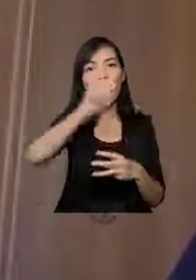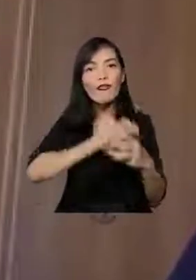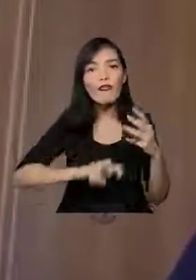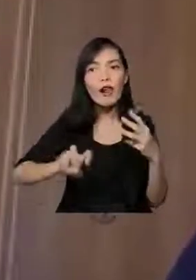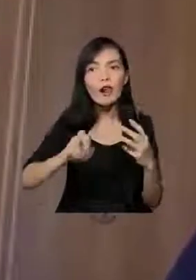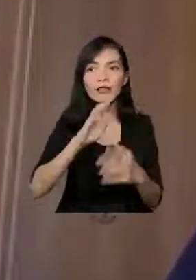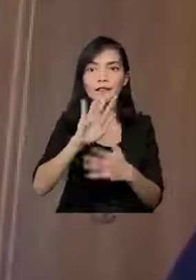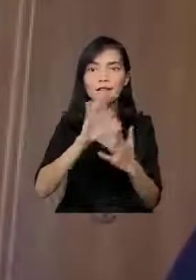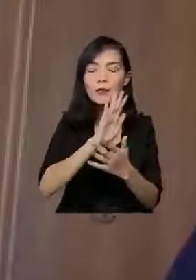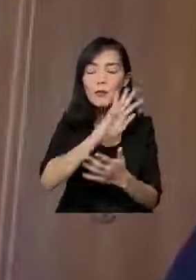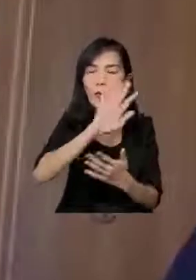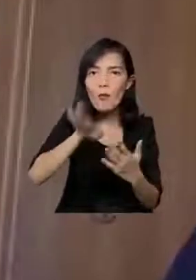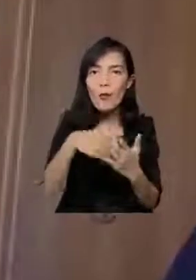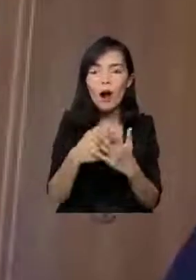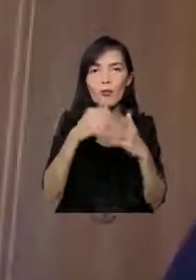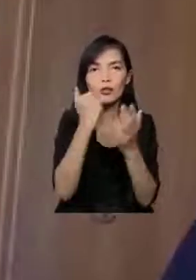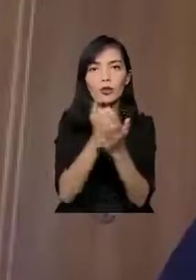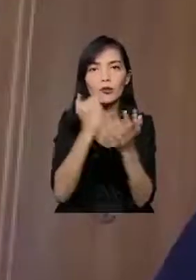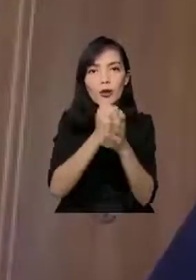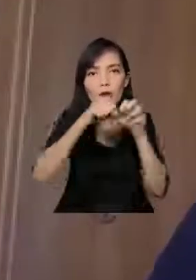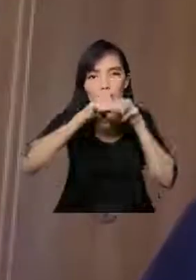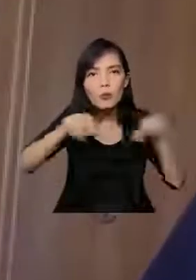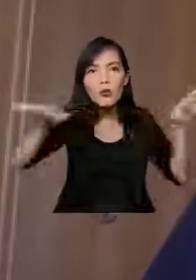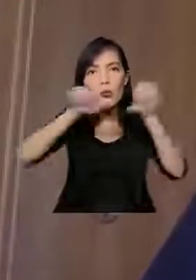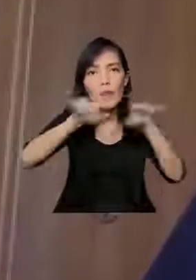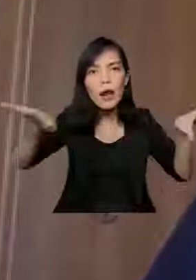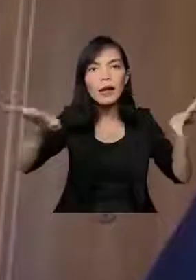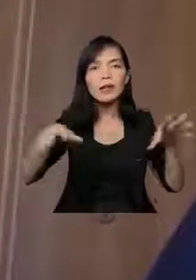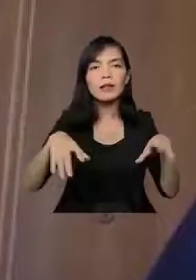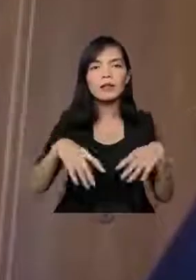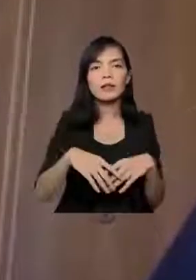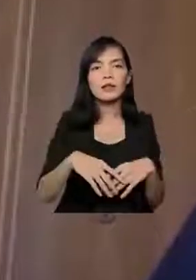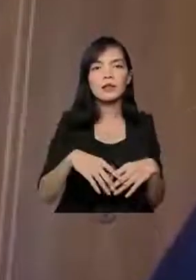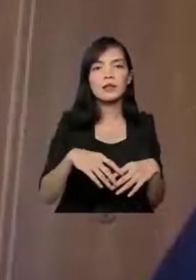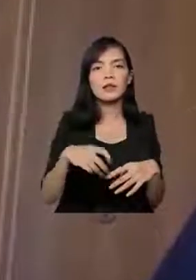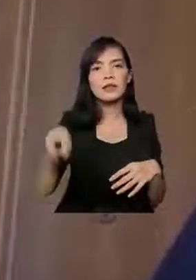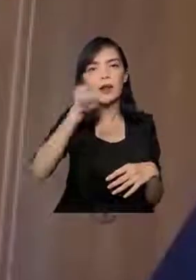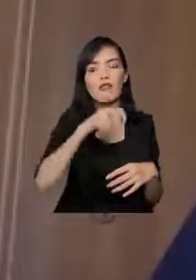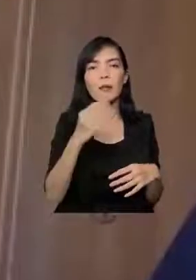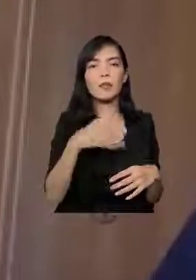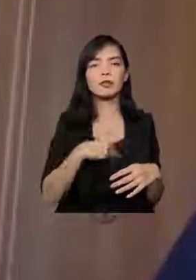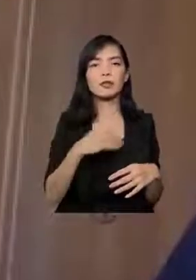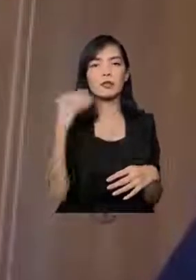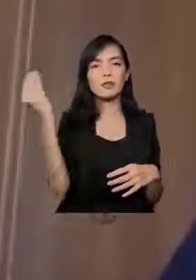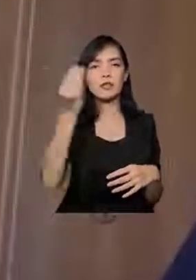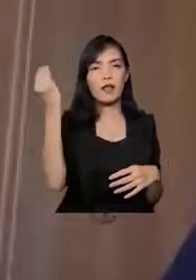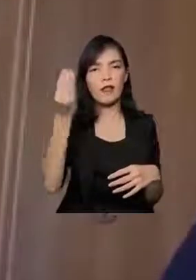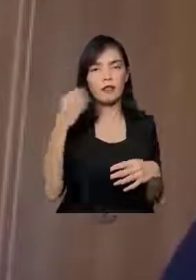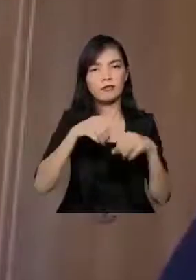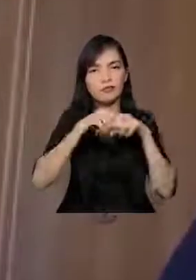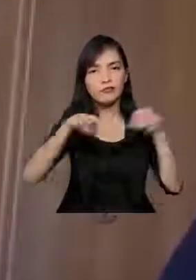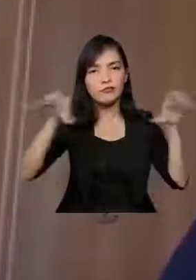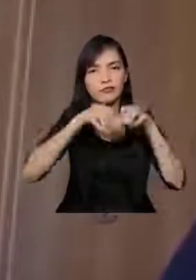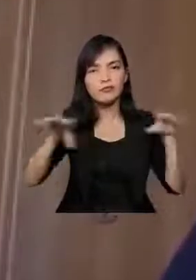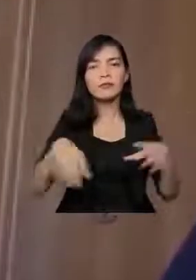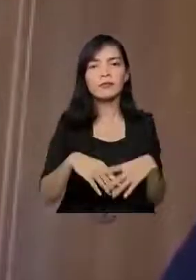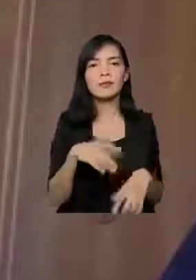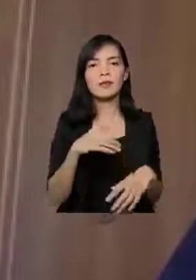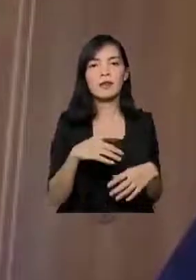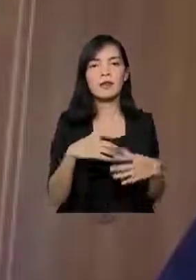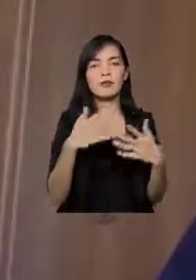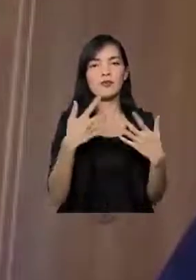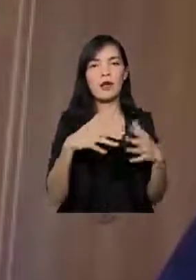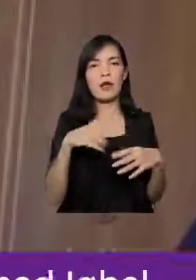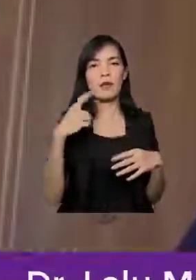semua berhenti semua mengumkan hal yang sama sehingga proses sosialisasinya dari ke bisa sosialisasi kebijakan dan